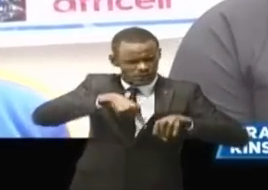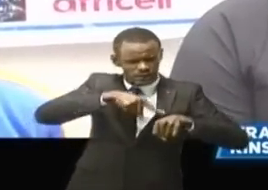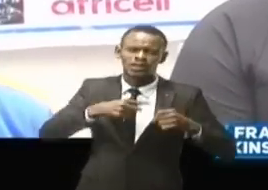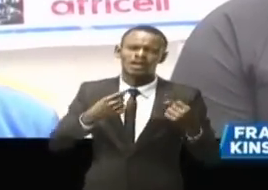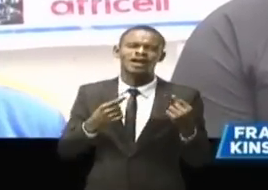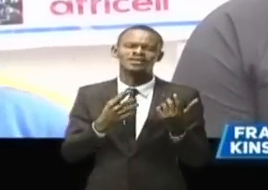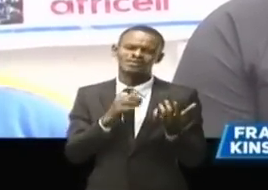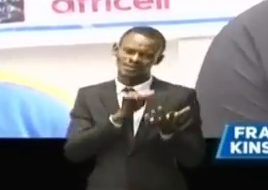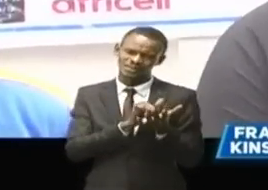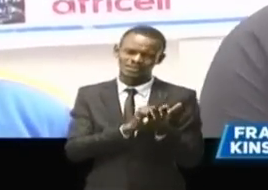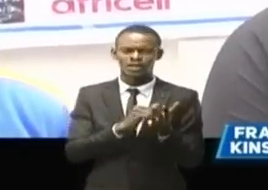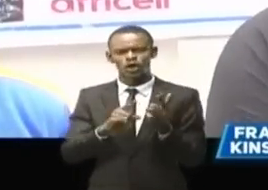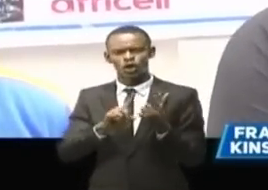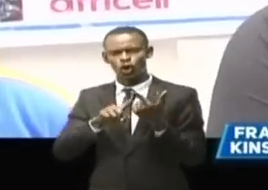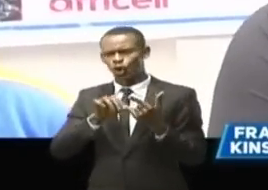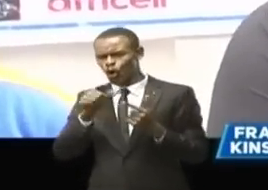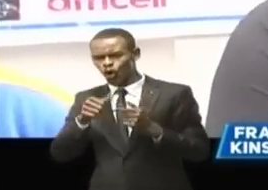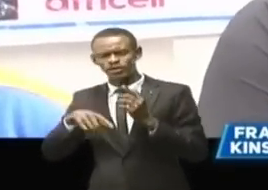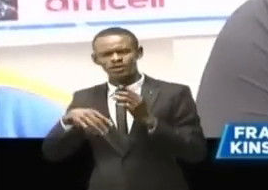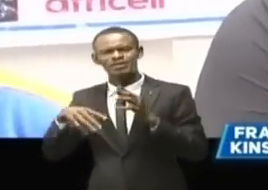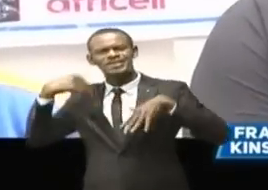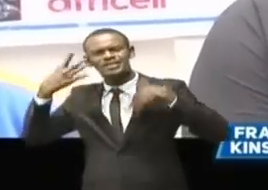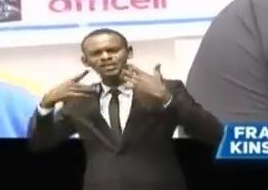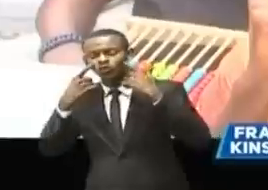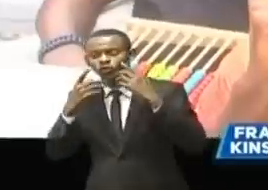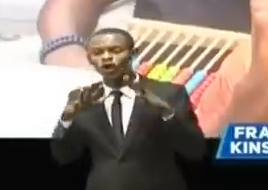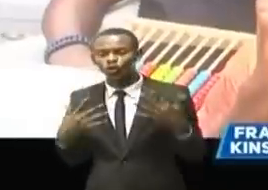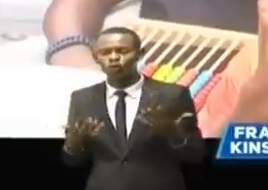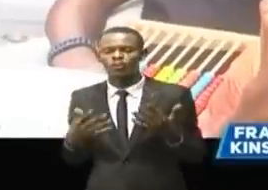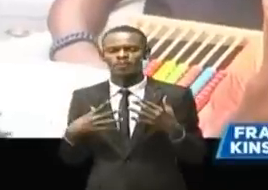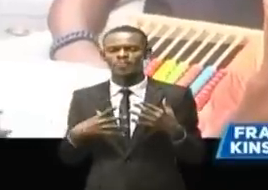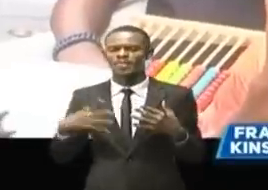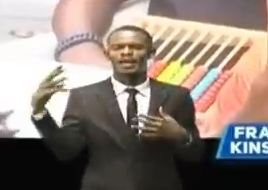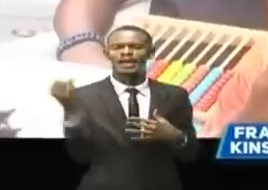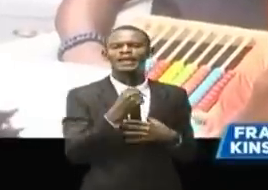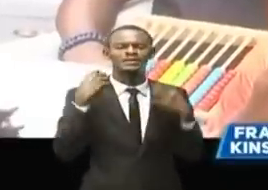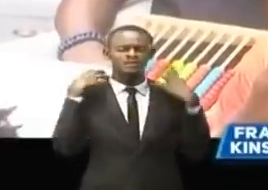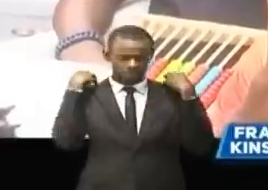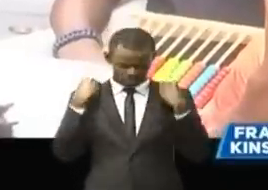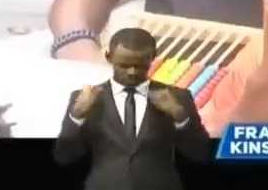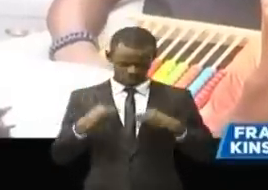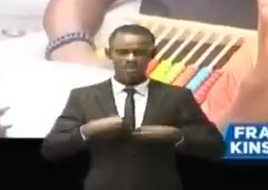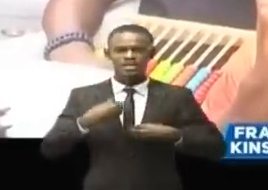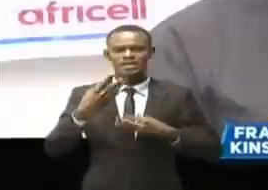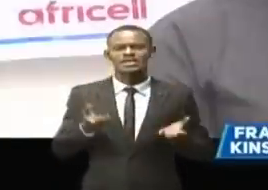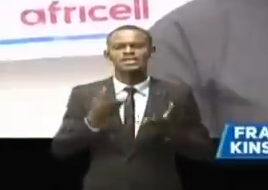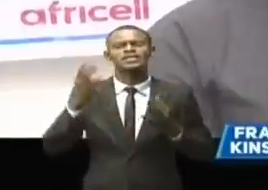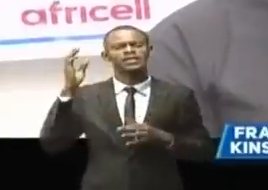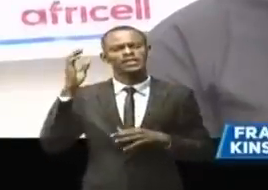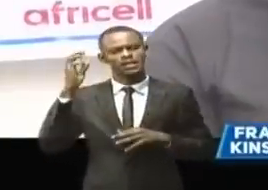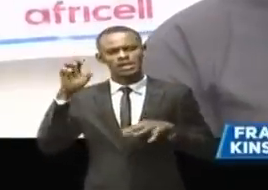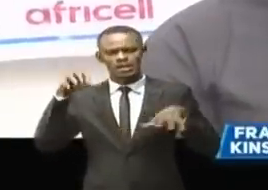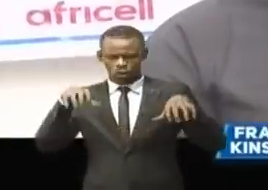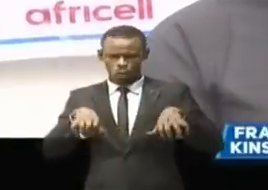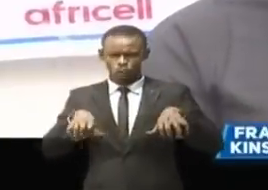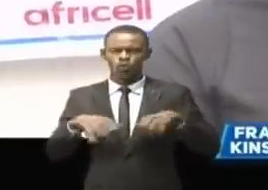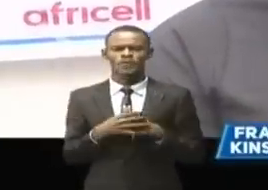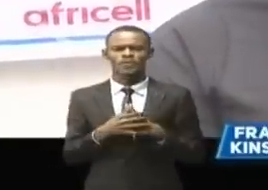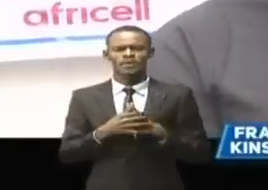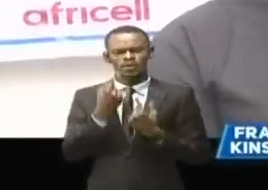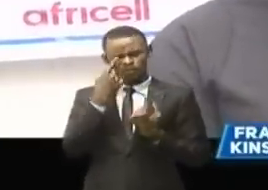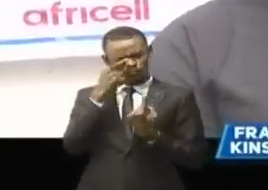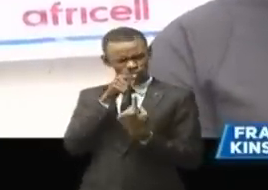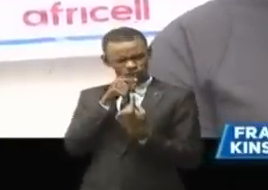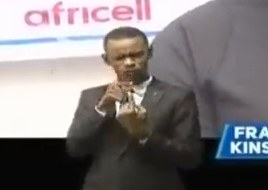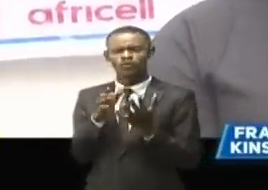les meilleurs qui pourront amener des chances de médailles en RDC. Nous sommes là pour aider de manière à ce que les Congolais restant devant leur